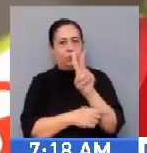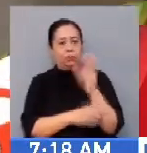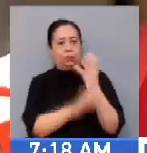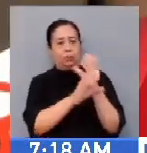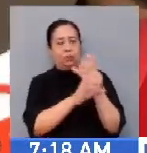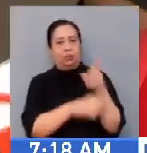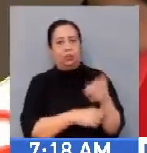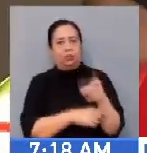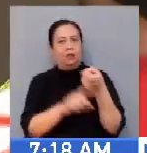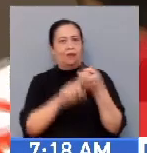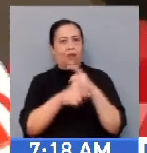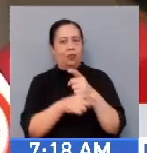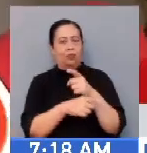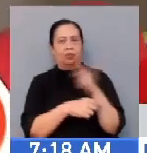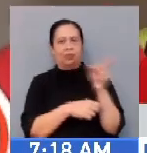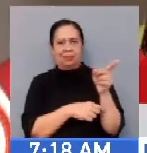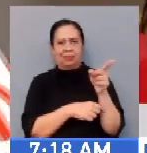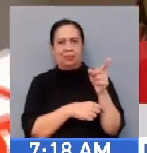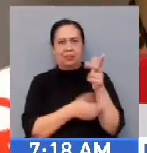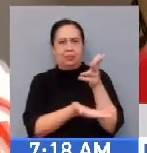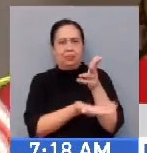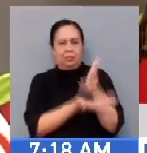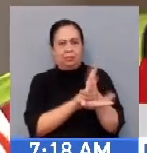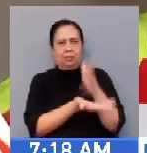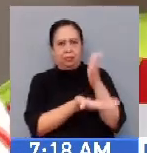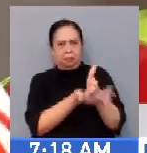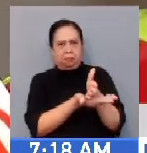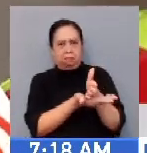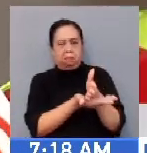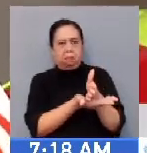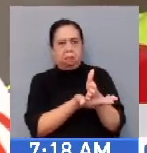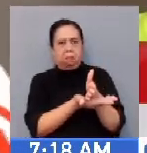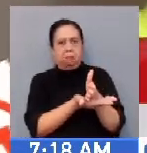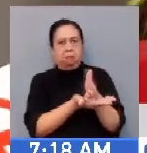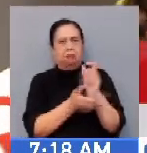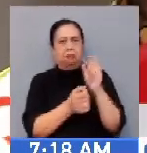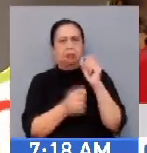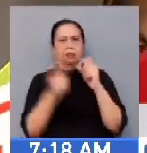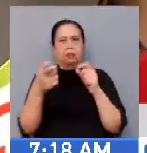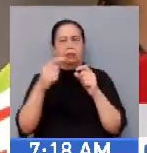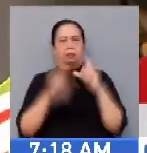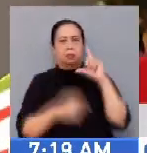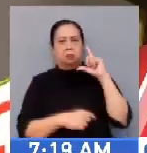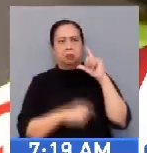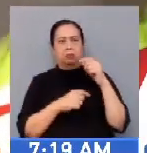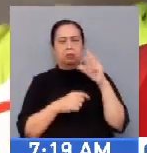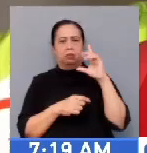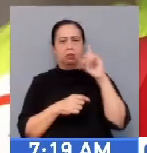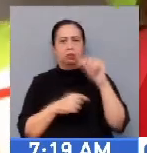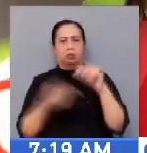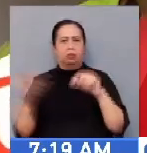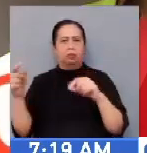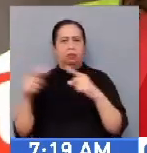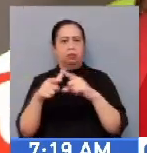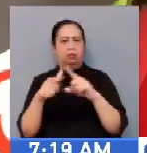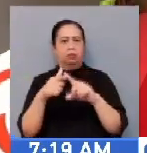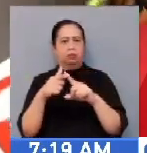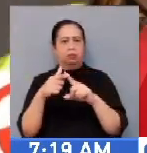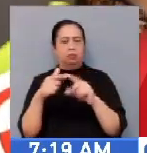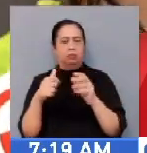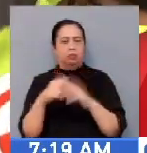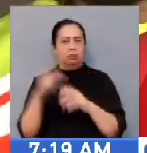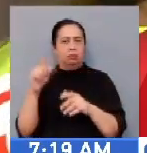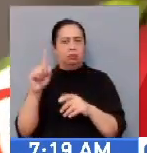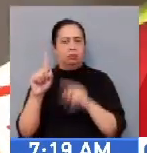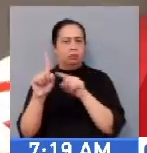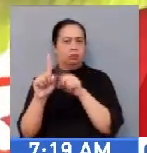doon, naka-stop na po. Medyo mabilis pa rin po yung patakbo niya. Tapos ito pong isa na yan,